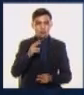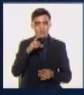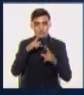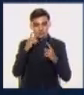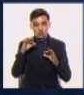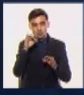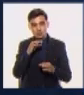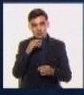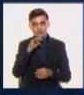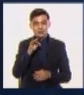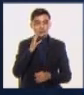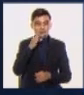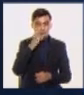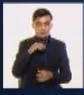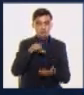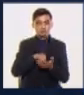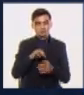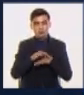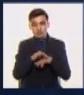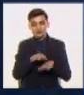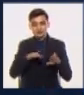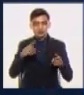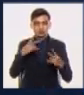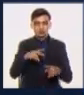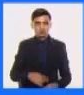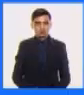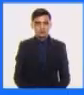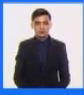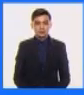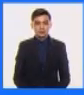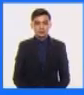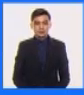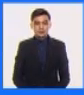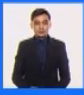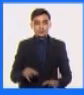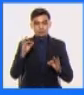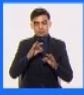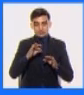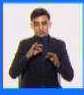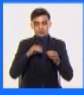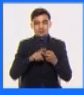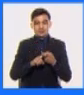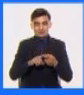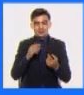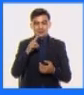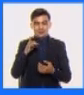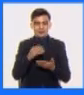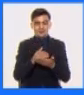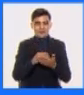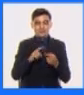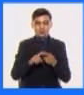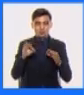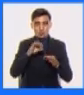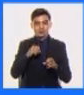масках. Родителей попросили не сопровождать детей. С учетом эпидемиологической ситуации необходимо